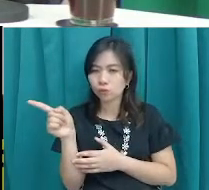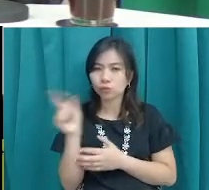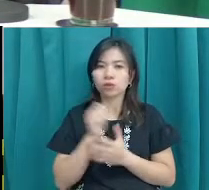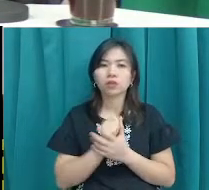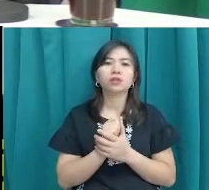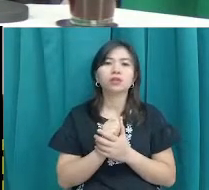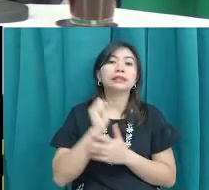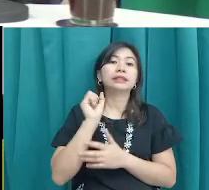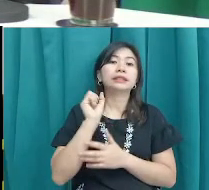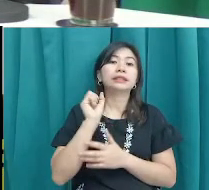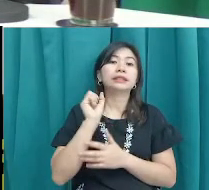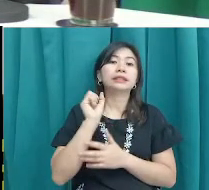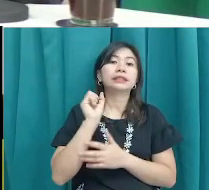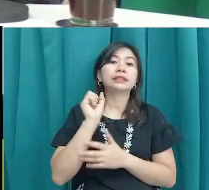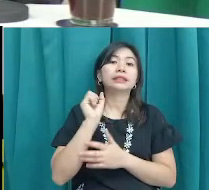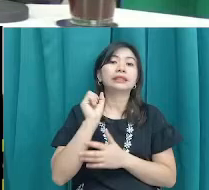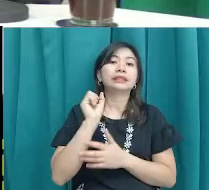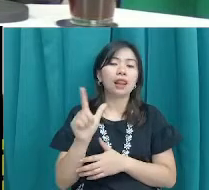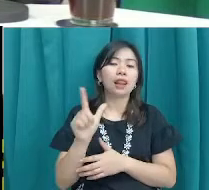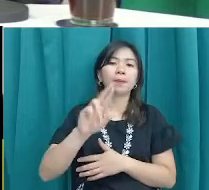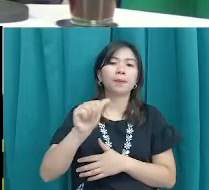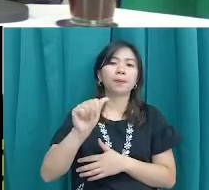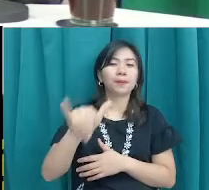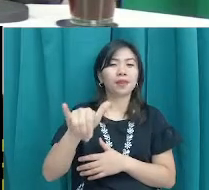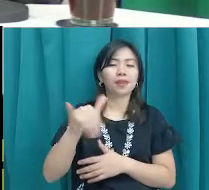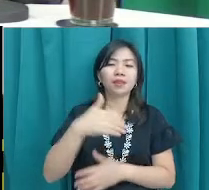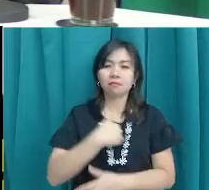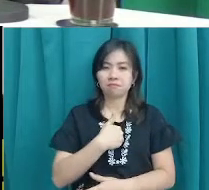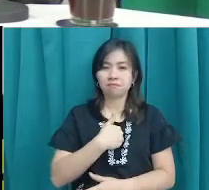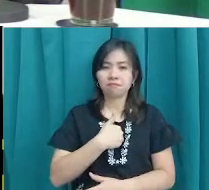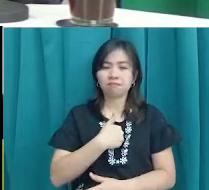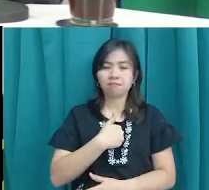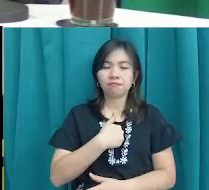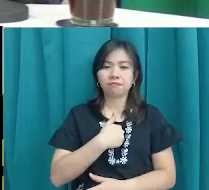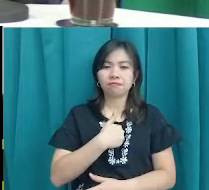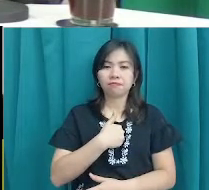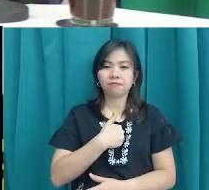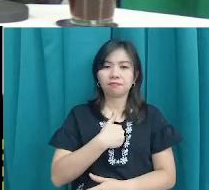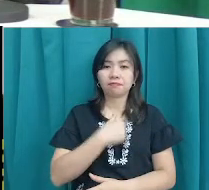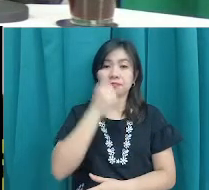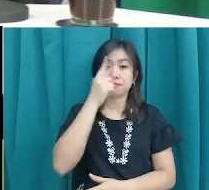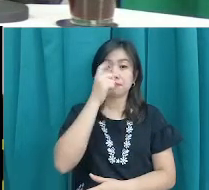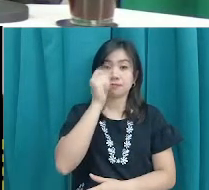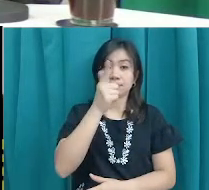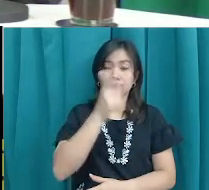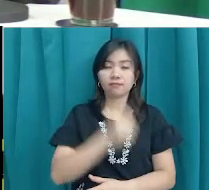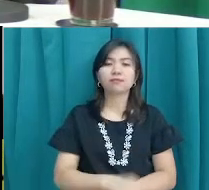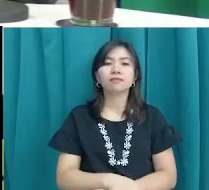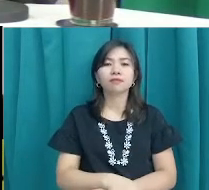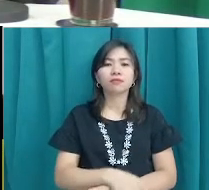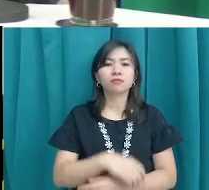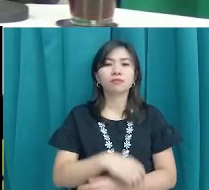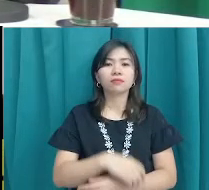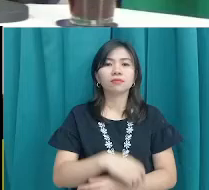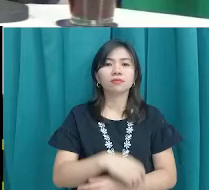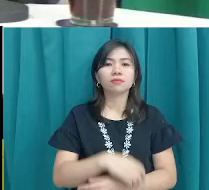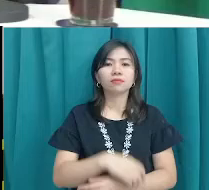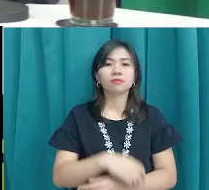One of you shall betray me. A strong statement. Alright? Sino kausap